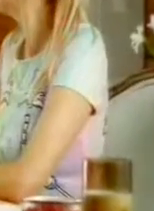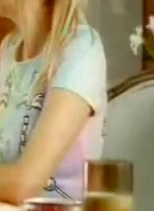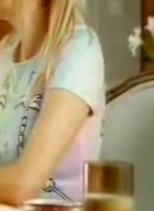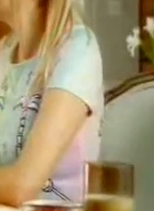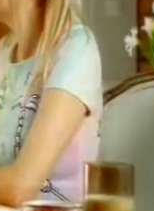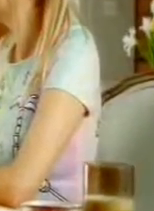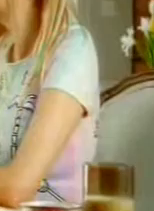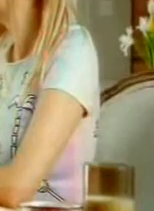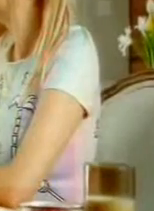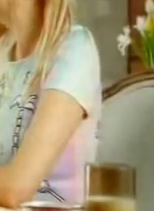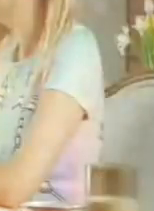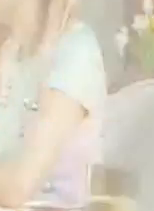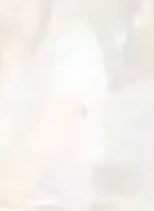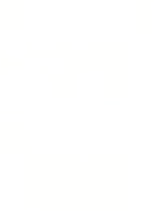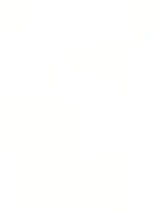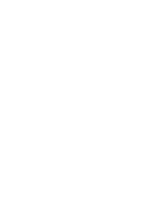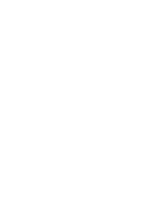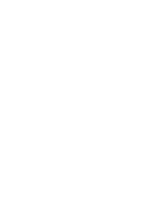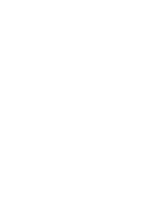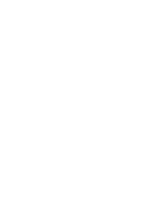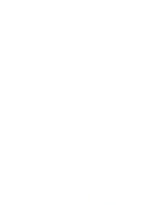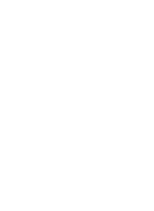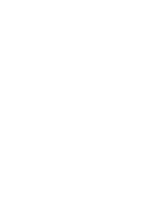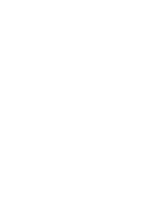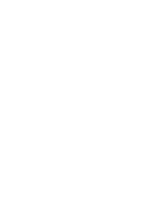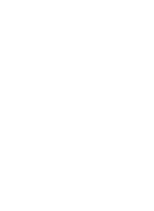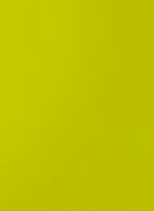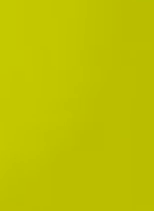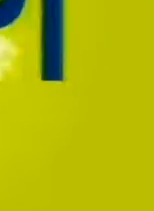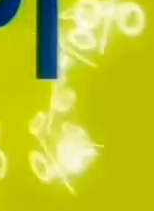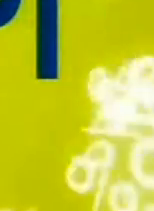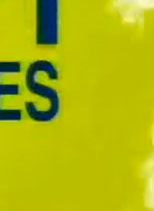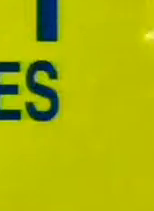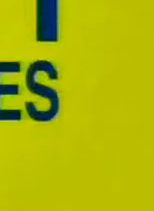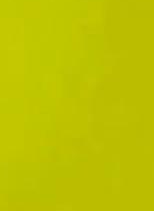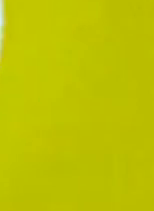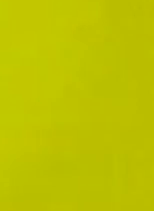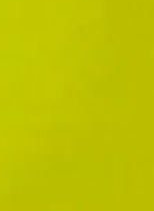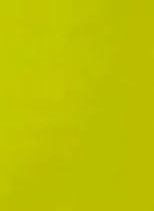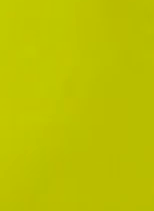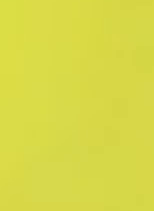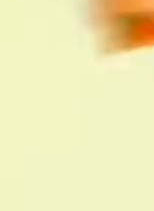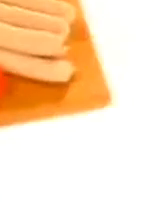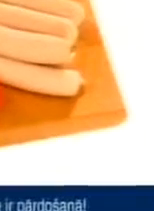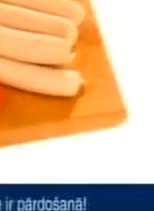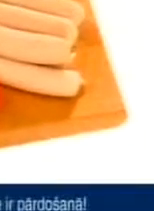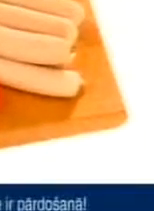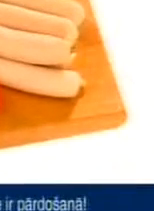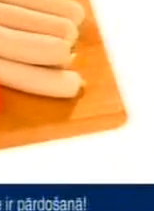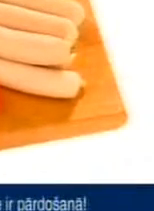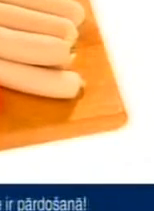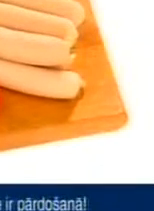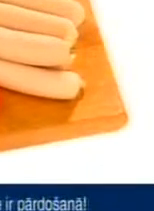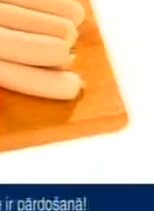Elementāri. Mendelsvald. Tele2. Izvēlies izdevīgāko. Taupi iepērkoties Supernetto. Cepamās desiņas ar